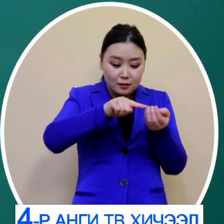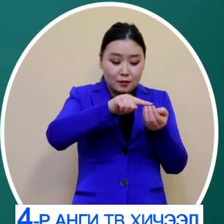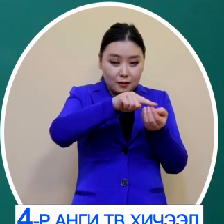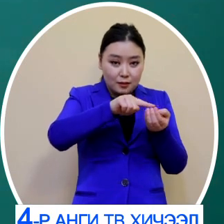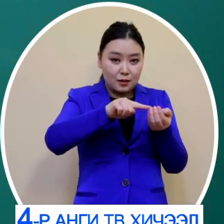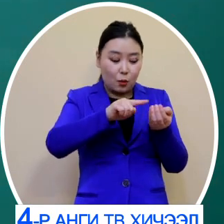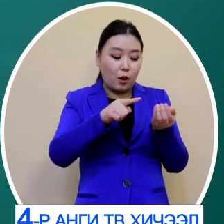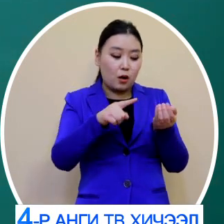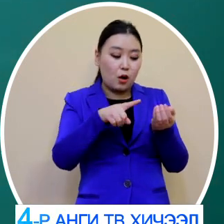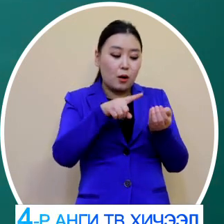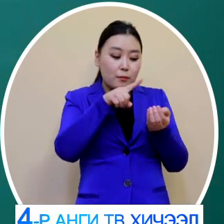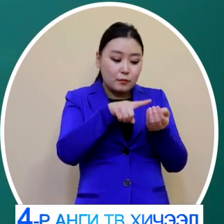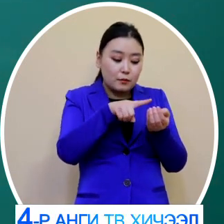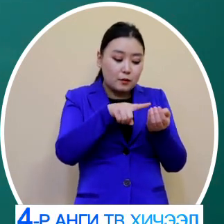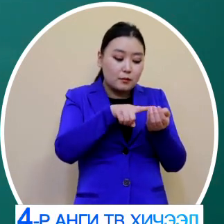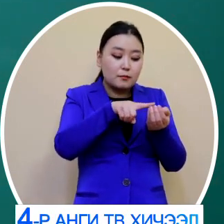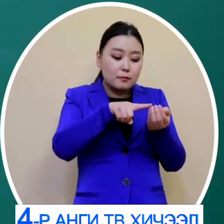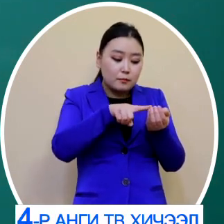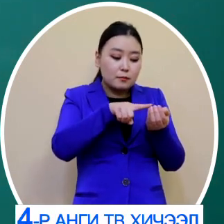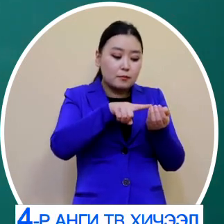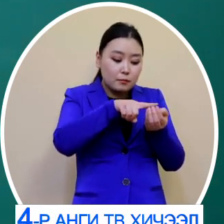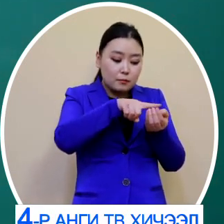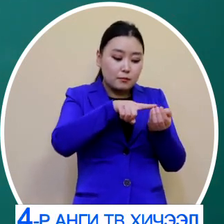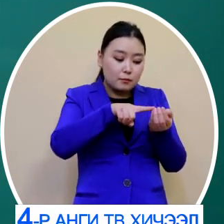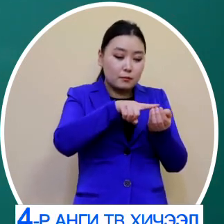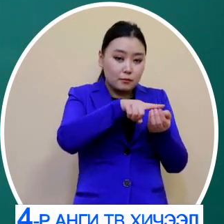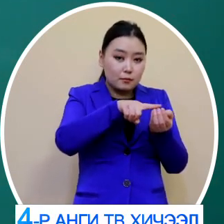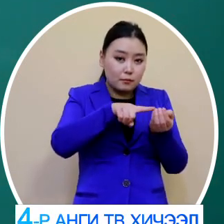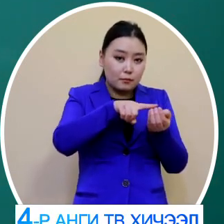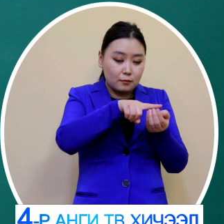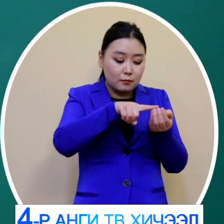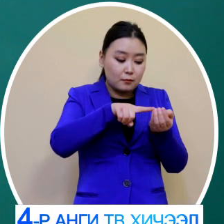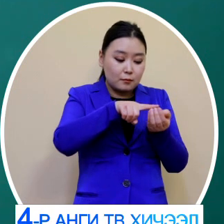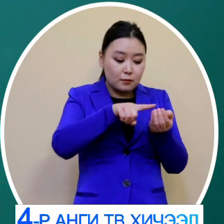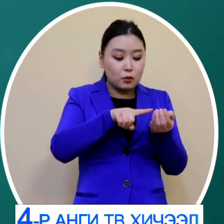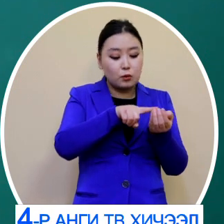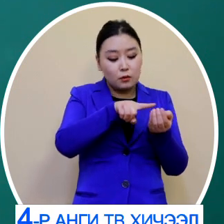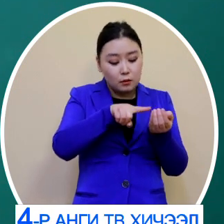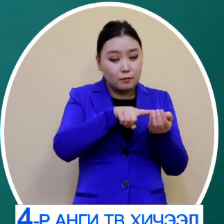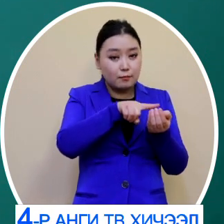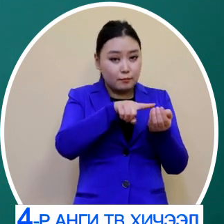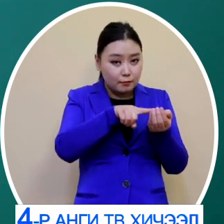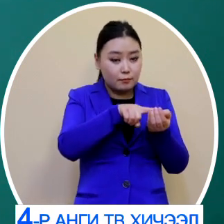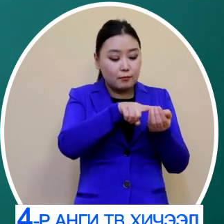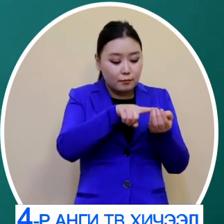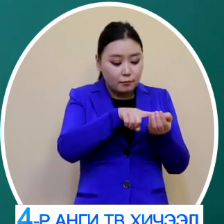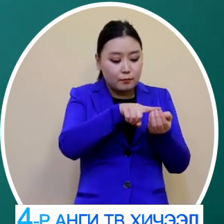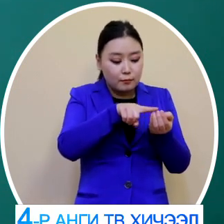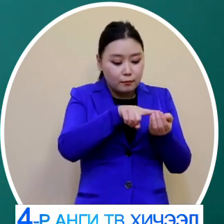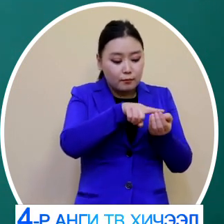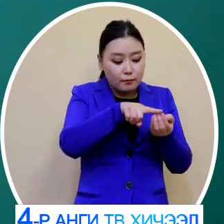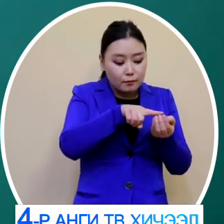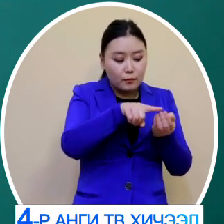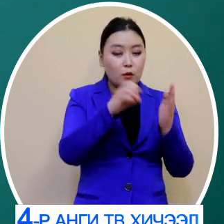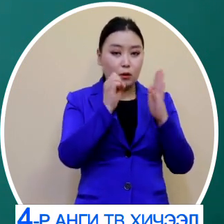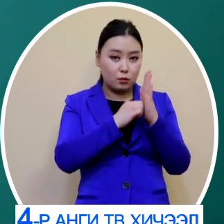угаахдаа сойзоо параллел байрлуулад шулуун хөдөлгөөнөөр угаана. За аль эсвэл тойрог хөдөлгөөнөөр хүүхдүүд та бүхэнд аль